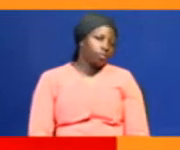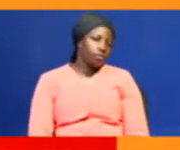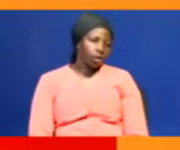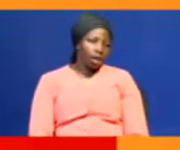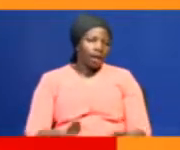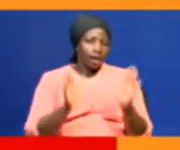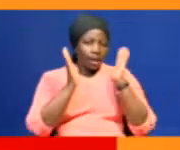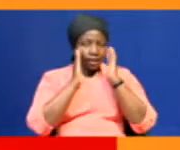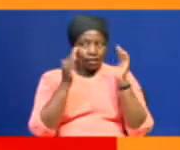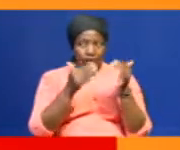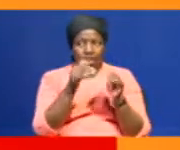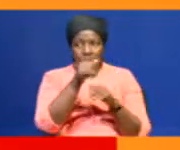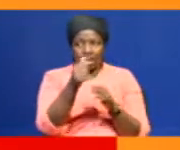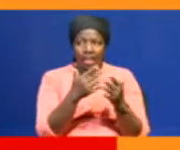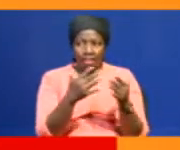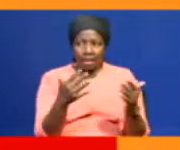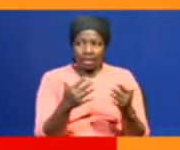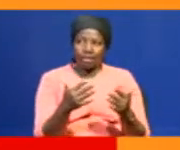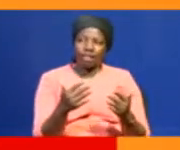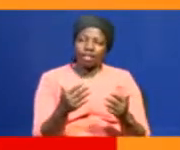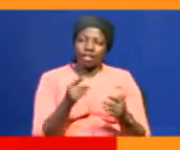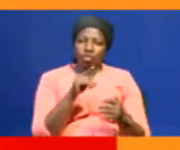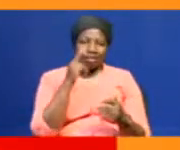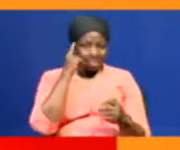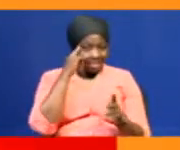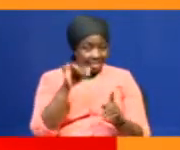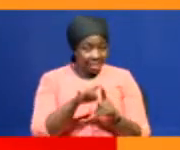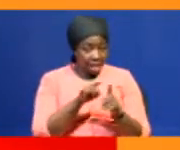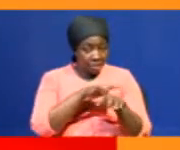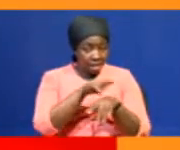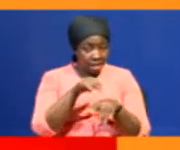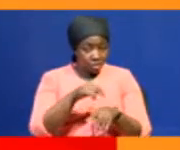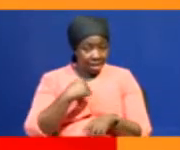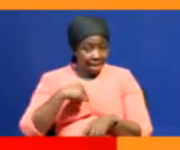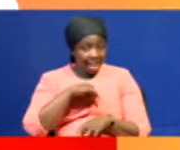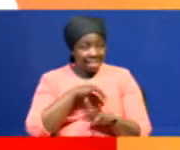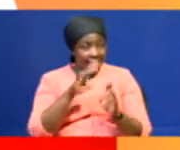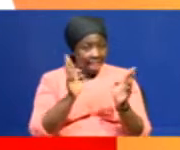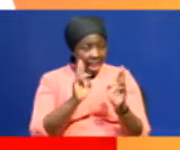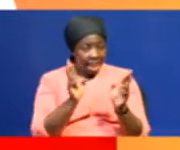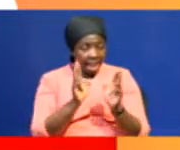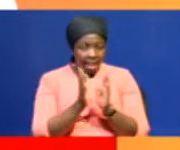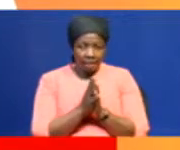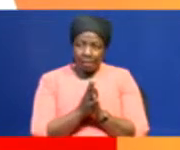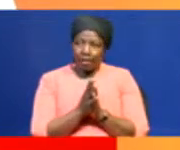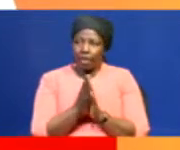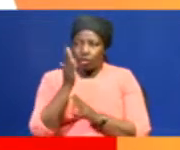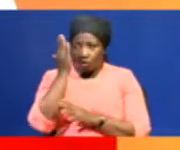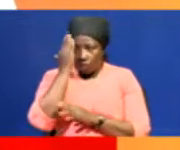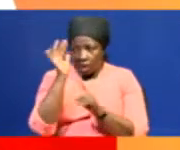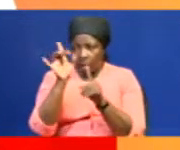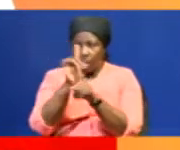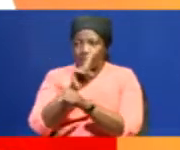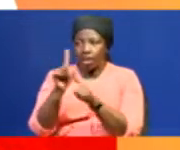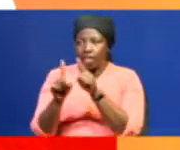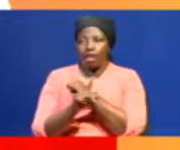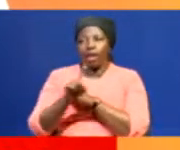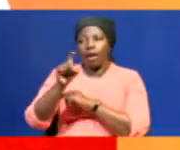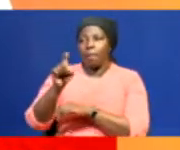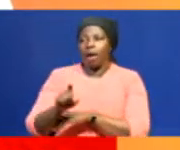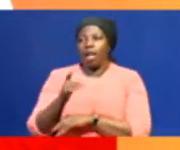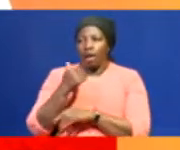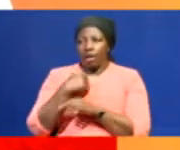ni kuhusiana na miundo msingi. Je, unadhani kama taifa tuko tayari? Unajua kila kitu lazima kiko na